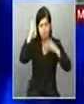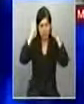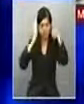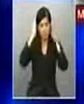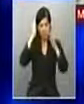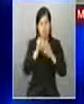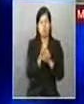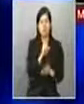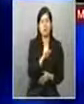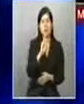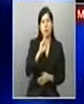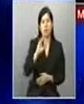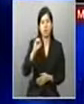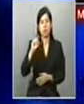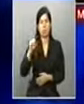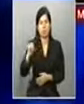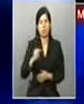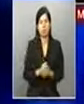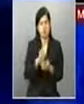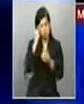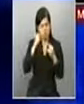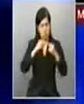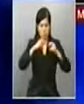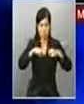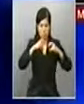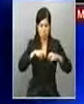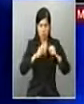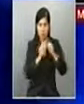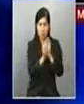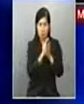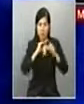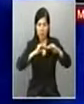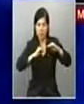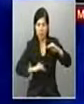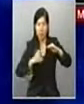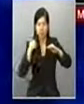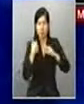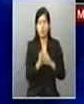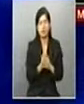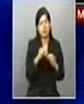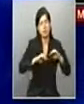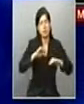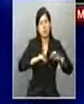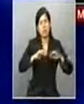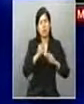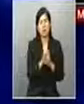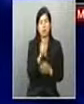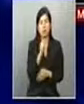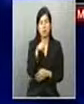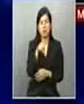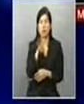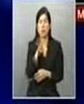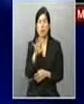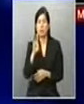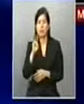1,660 จุดเนี่ยทางฝ่ายวิเคราะห์เราคาดว่ามีโอกาสที่จะลงไปได้ต่อนะครับจุดต่ำสุดในปีนี้น่าจะอยู่ใกล้ๆ 1,580 จุด